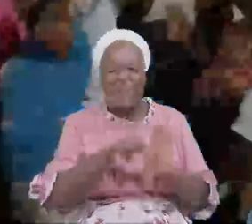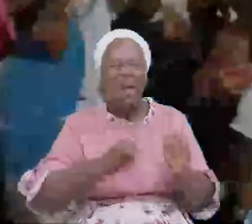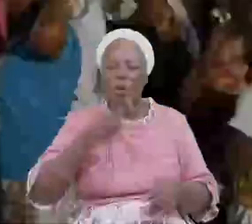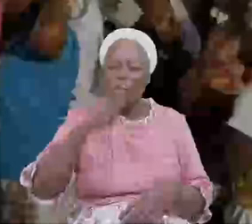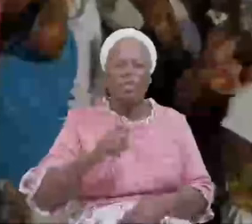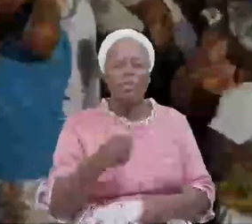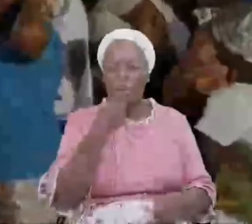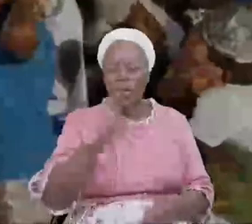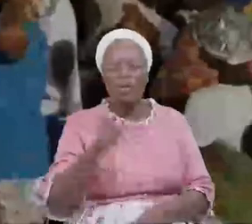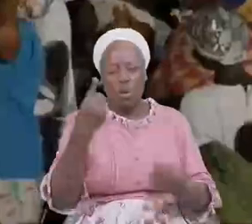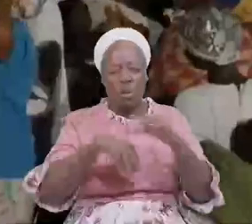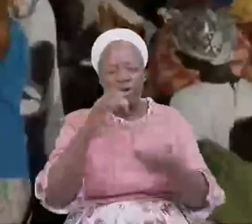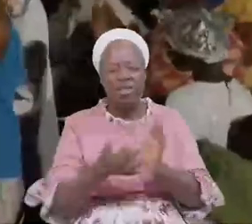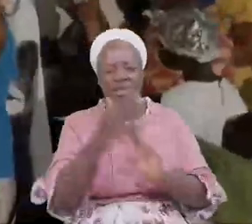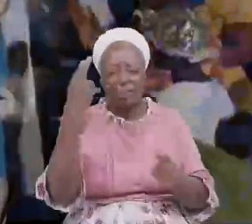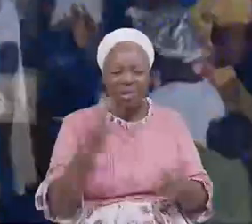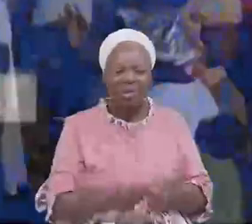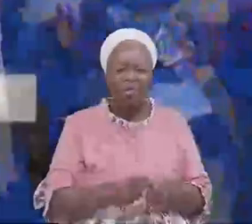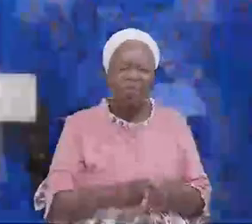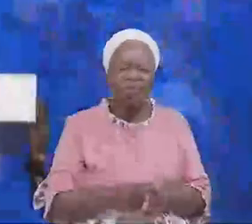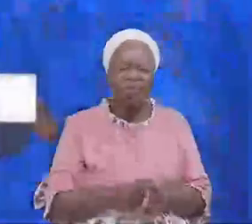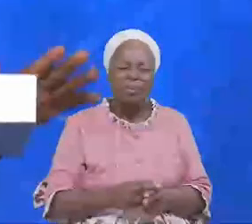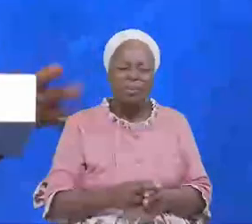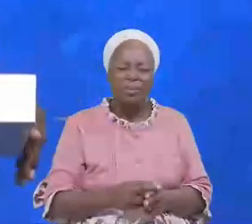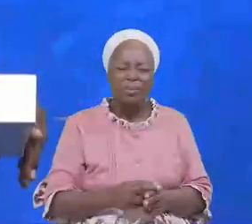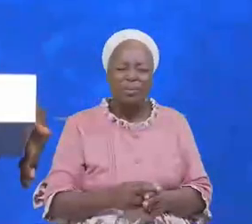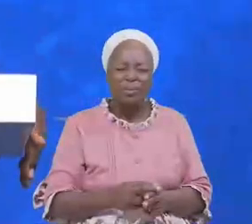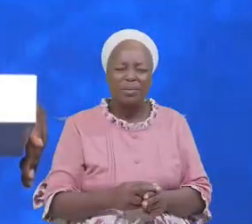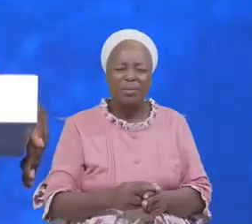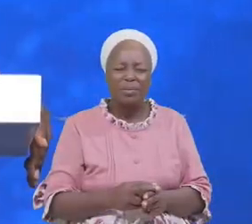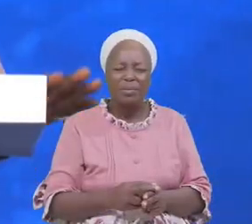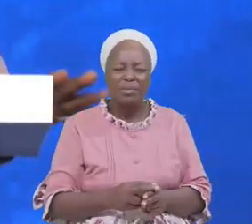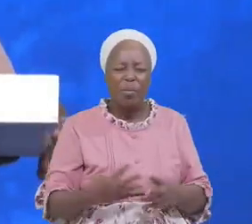Surdité multiple, je vous commande, sortez au nom de Jésus.